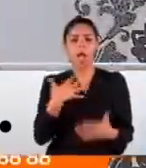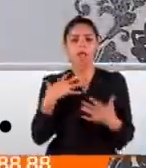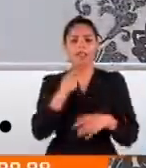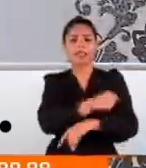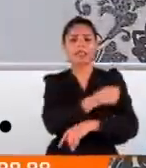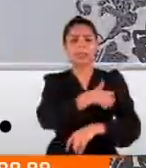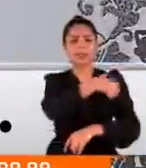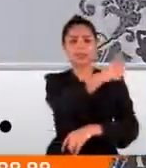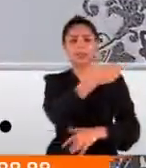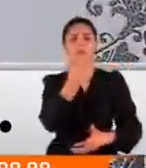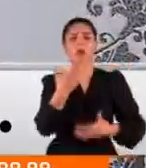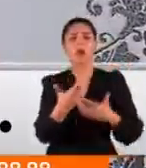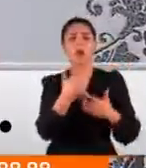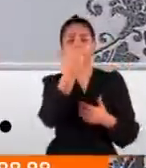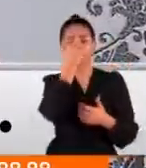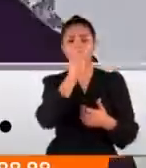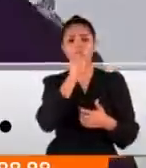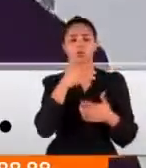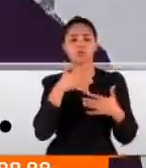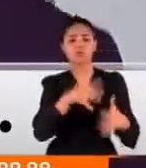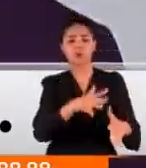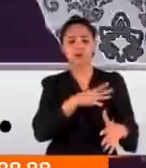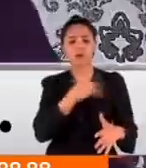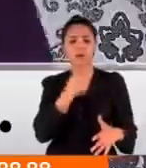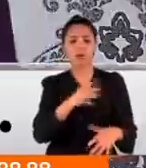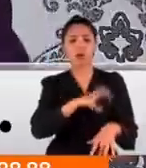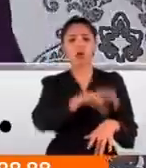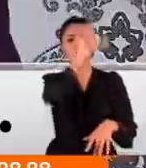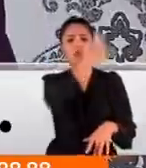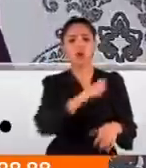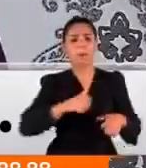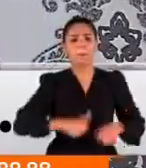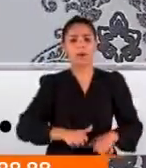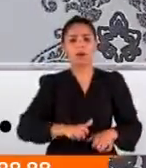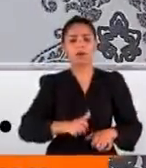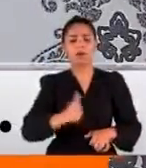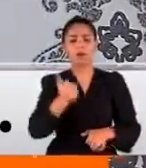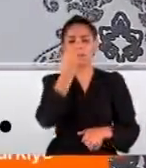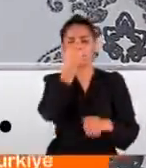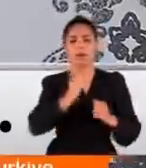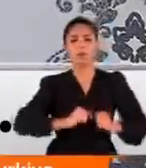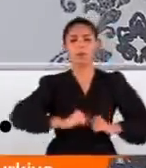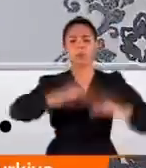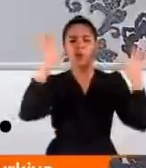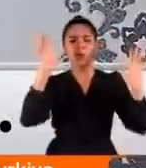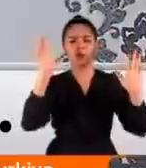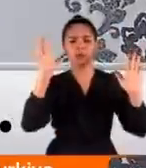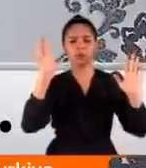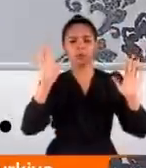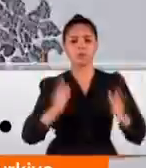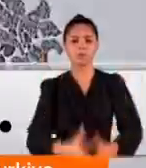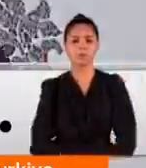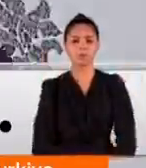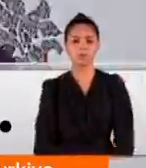dikişlerimin yanından dedi kanlı su gelir dedi. Tuttu o doktoru bastırmasıyla bile kanlı su nasıl yukarı bir